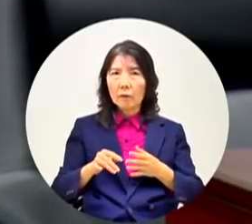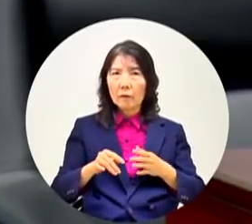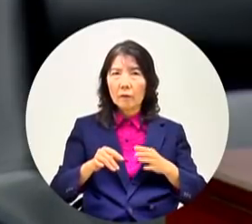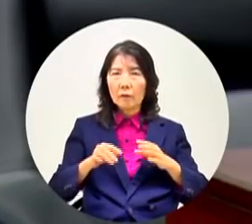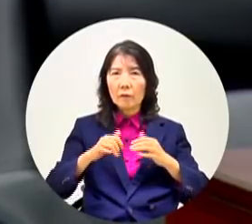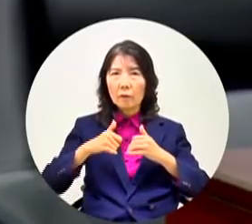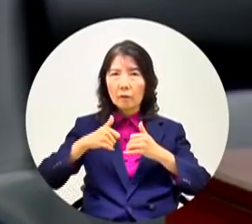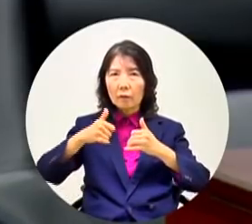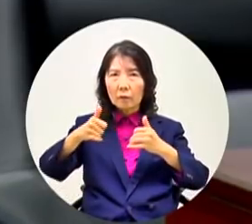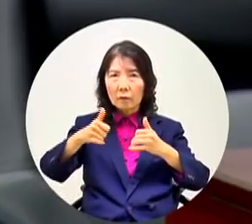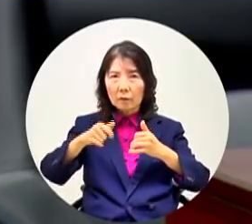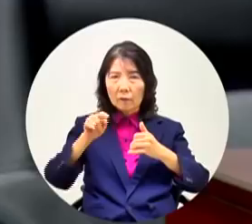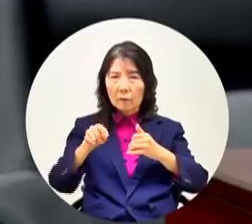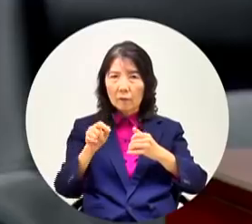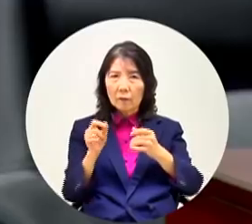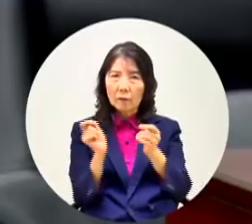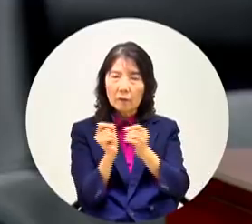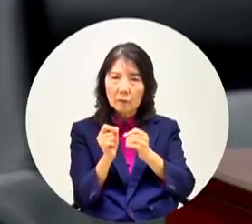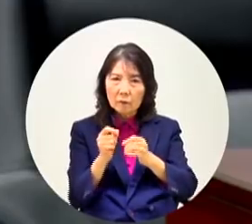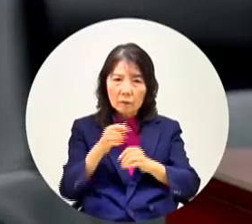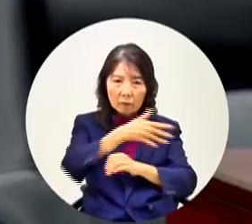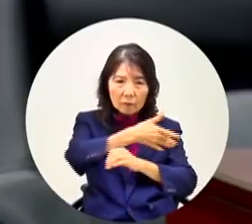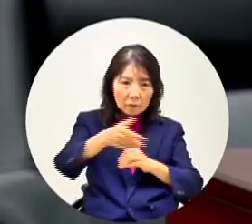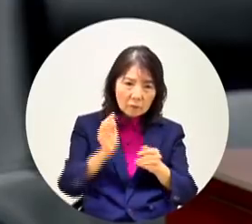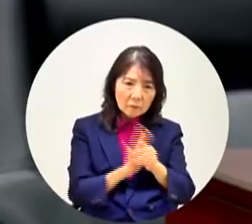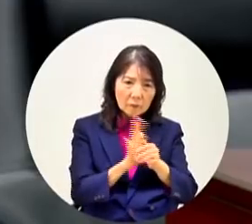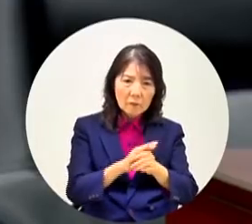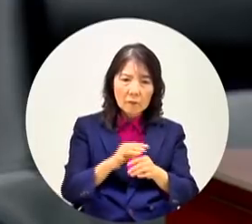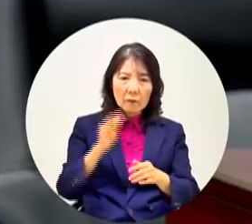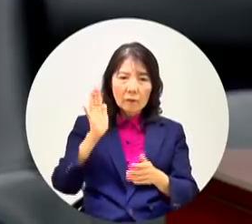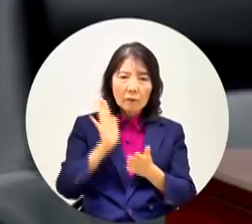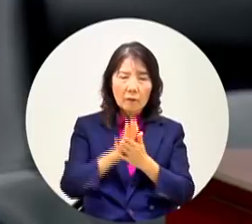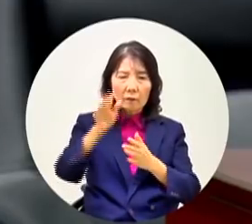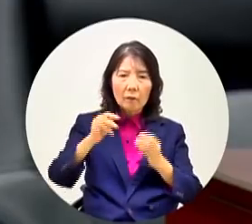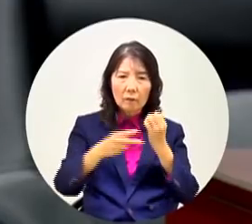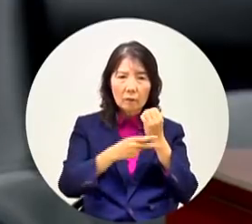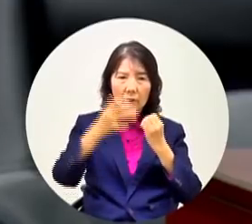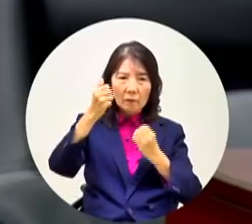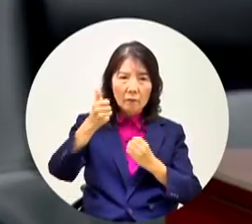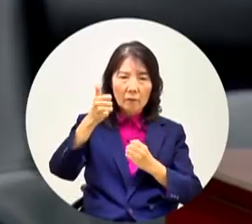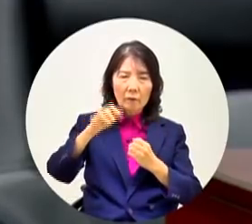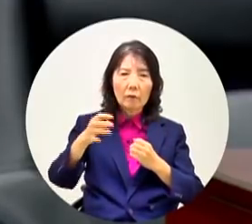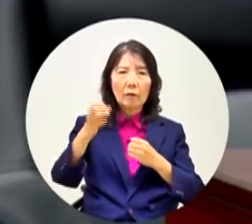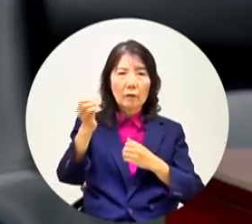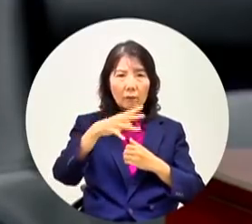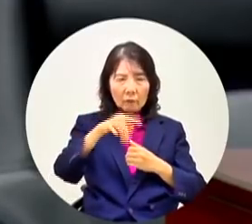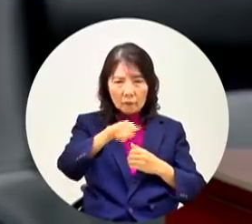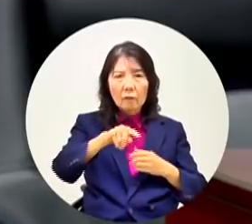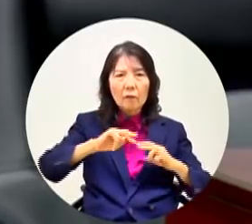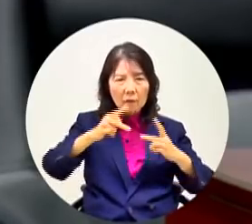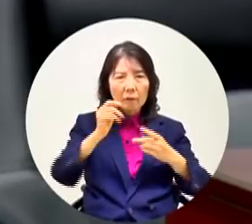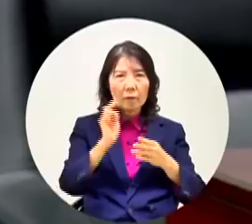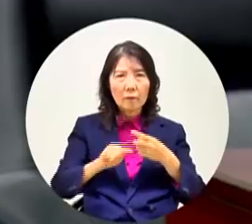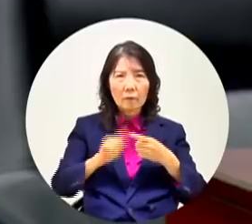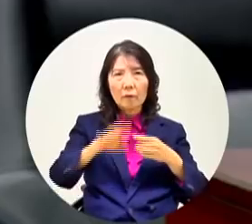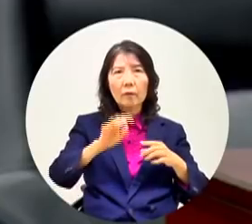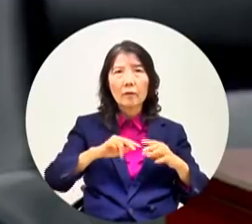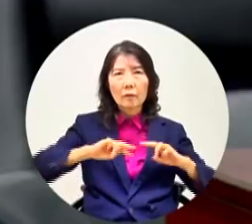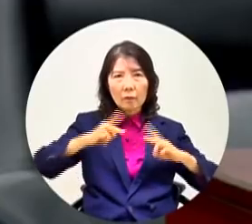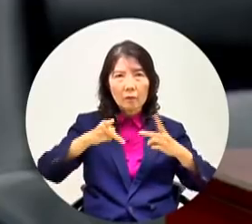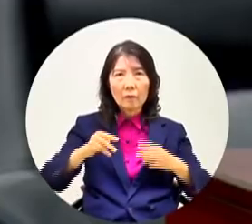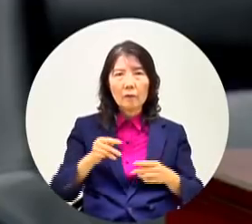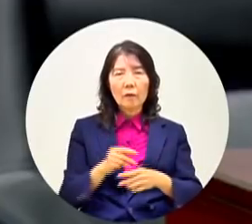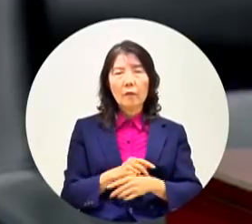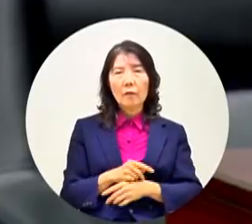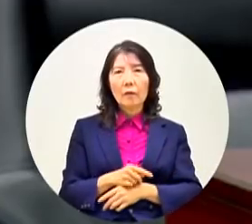溪边。吼、哦，这是加在咱到尾啊，李定武来欢迎，造成到尾啊，那么这么大的那个后果就不